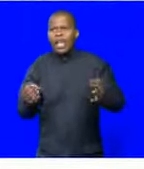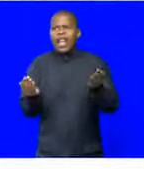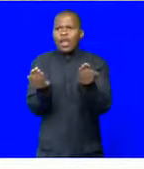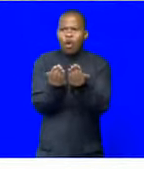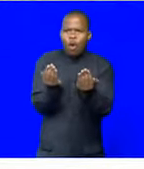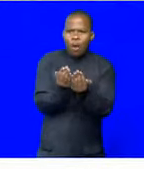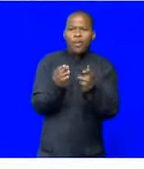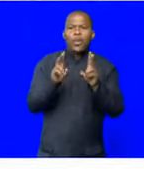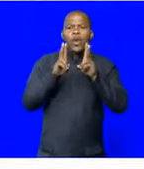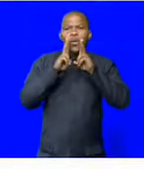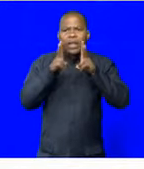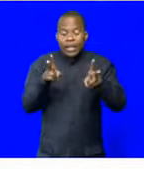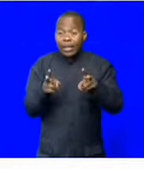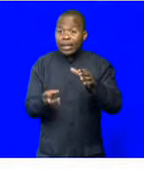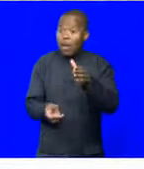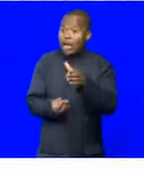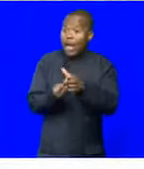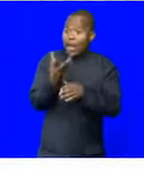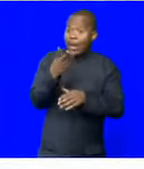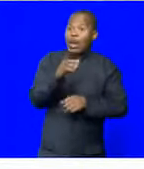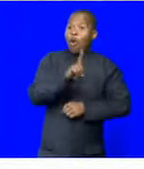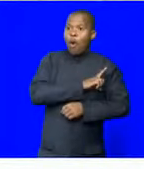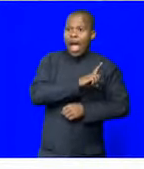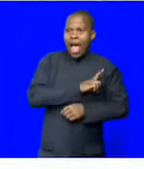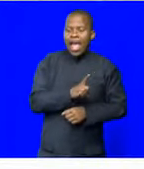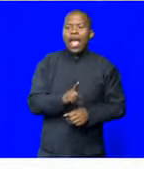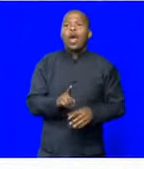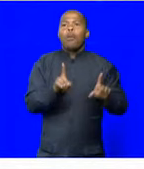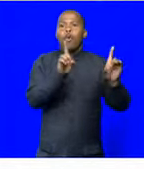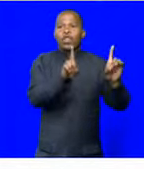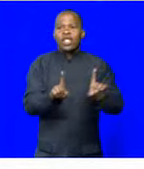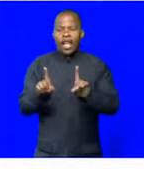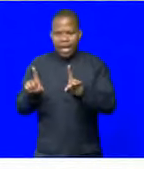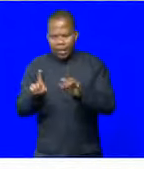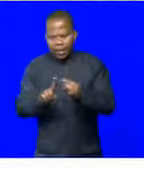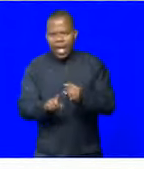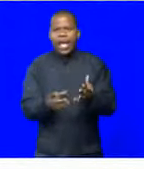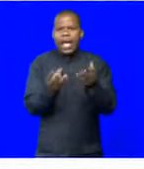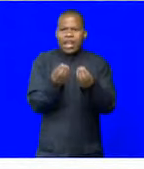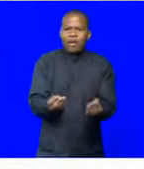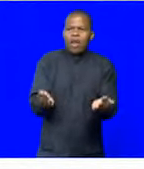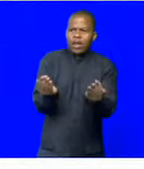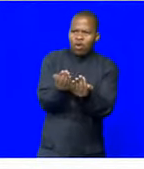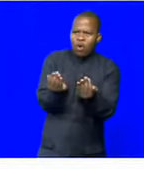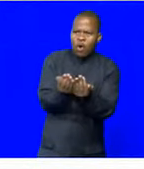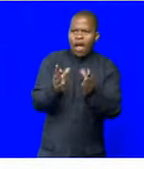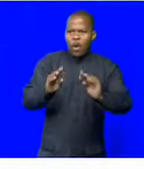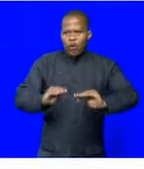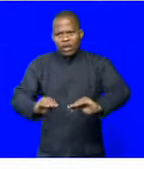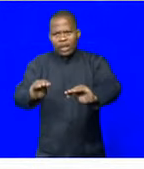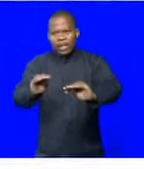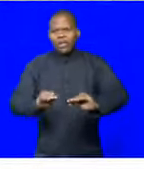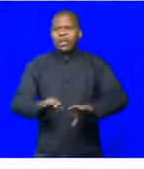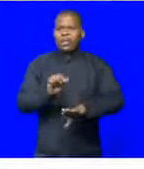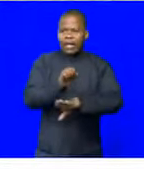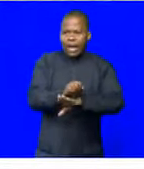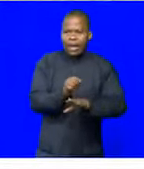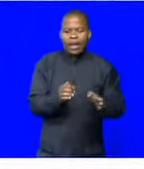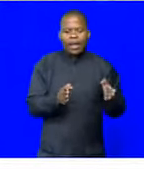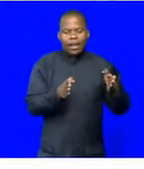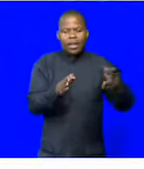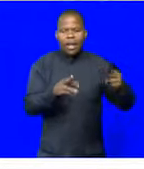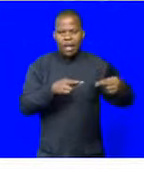lapho bafundzi labothishela bafundiswa ngetindlela tekubika kuhlukubedeka. Njengisile Shongwe,